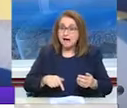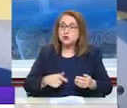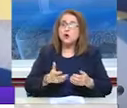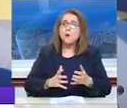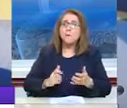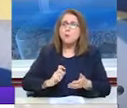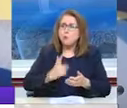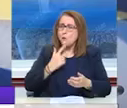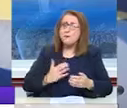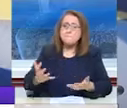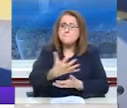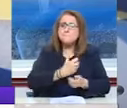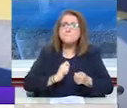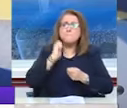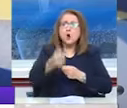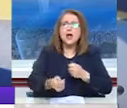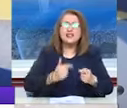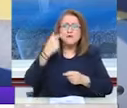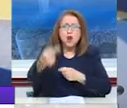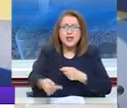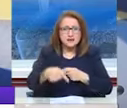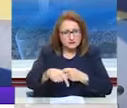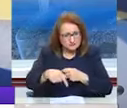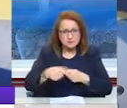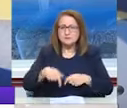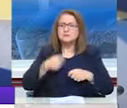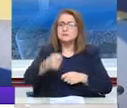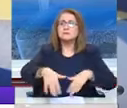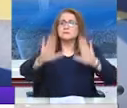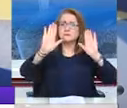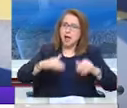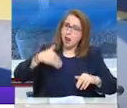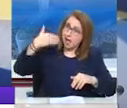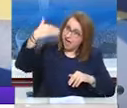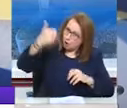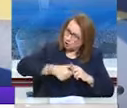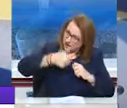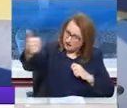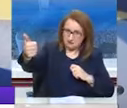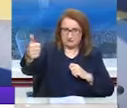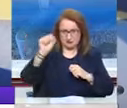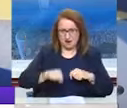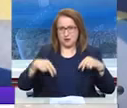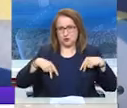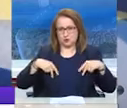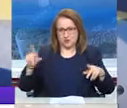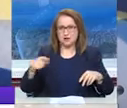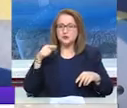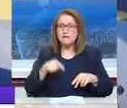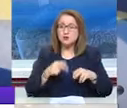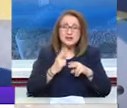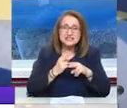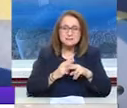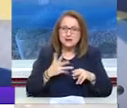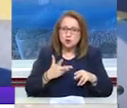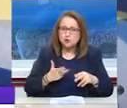βασική στόχευση την στήριξη των επιχειρήσεων, ώστε να μπορούν να διατηρήσουν τις θέσεις απασχόλησης.